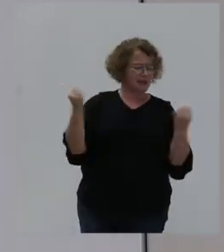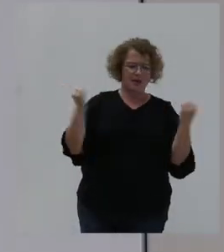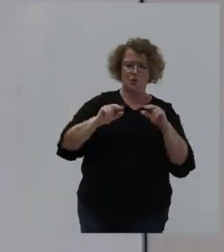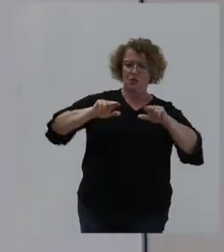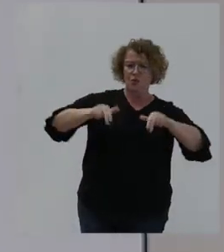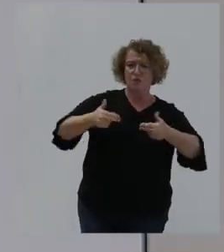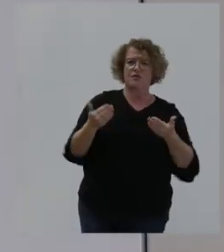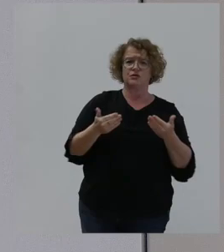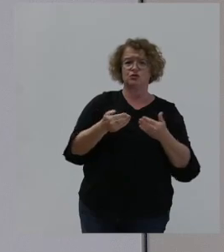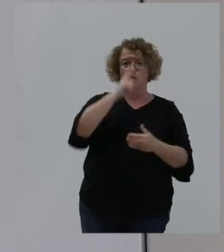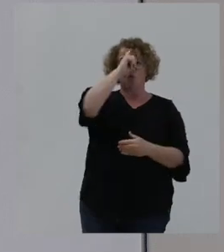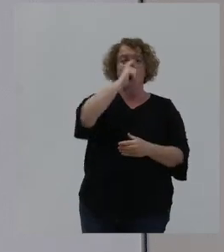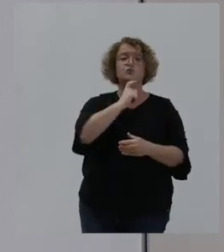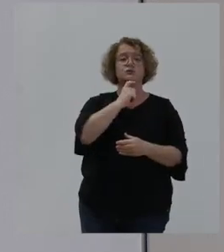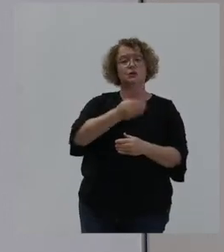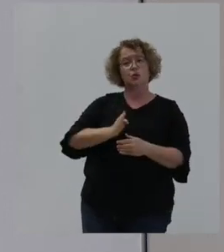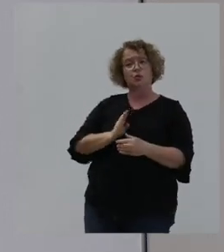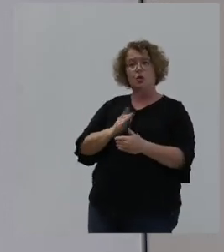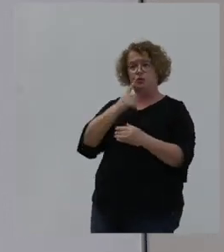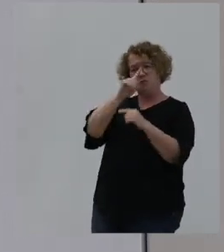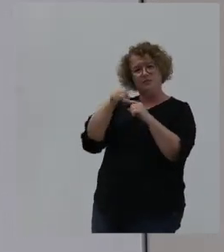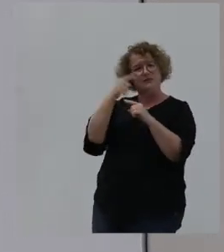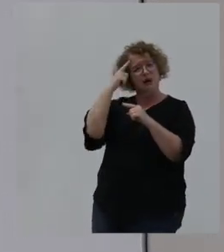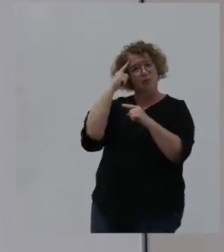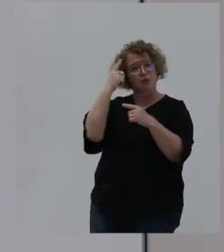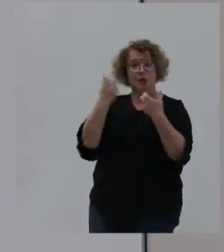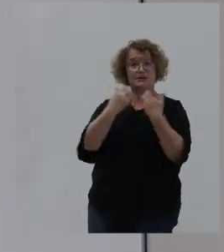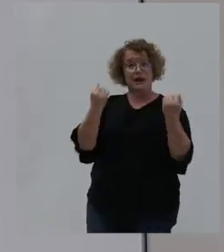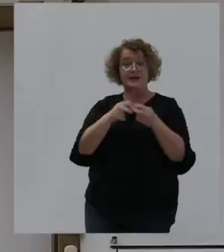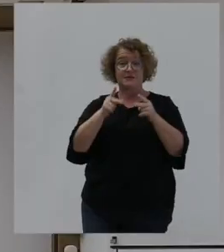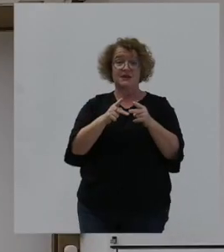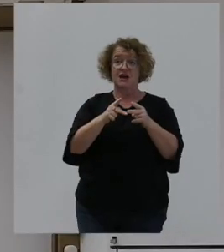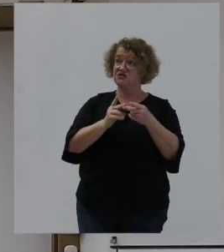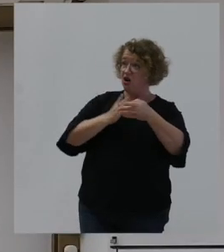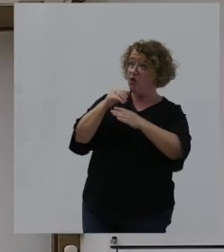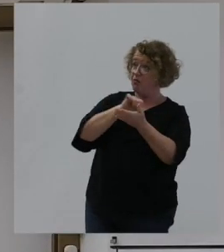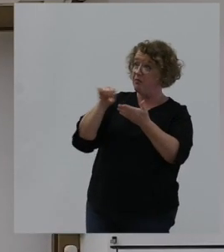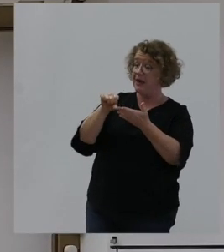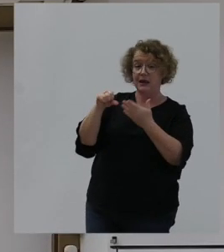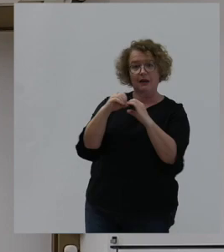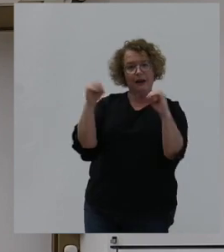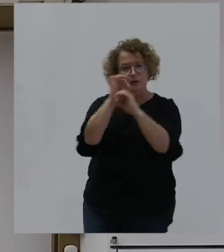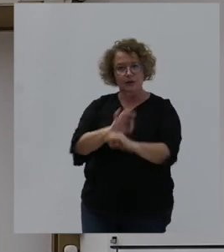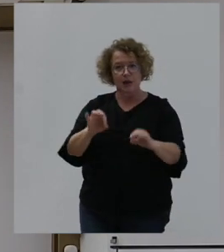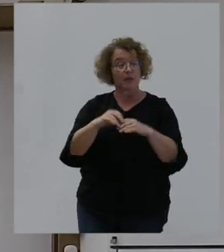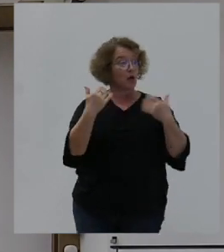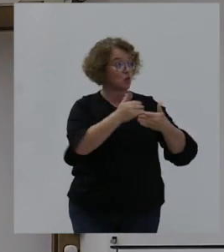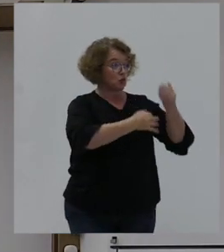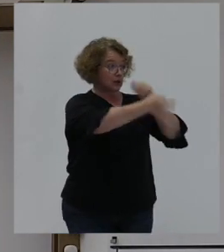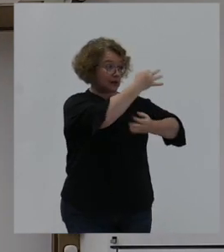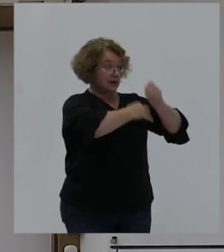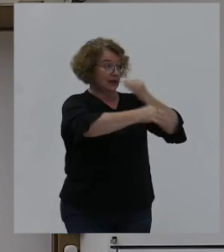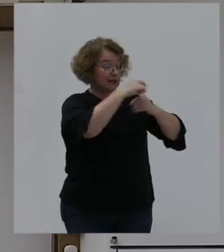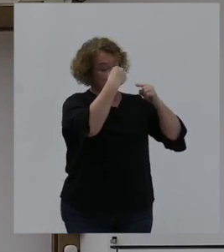musées de Bordeaux qui ne nous garantit même pas l'accès gratuit pour nos activités pédagogiques. Alors, beaucoup de choses ont été